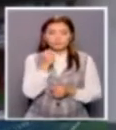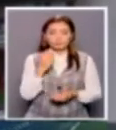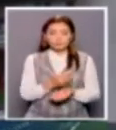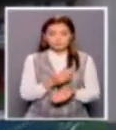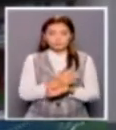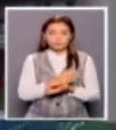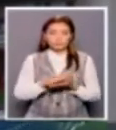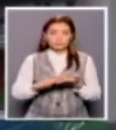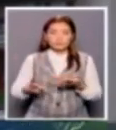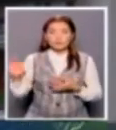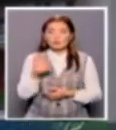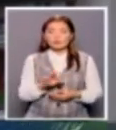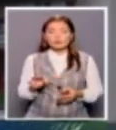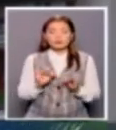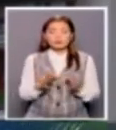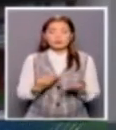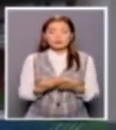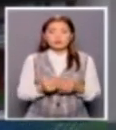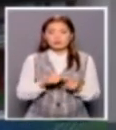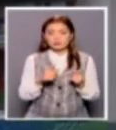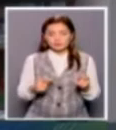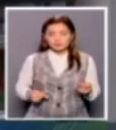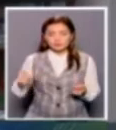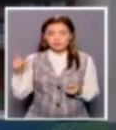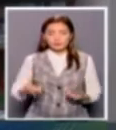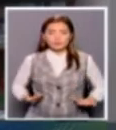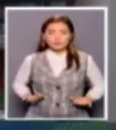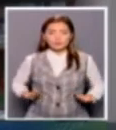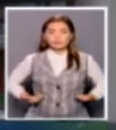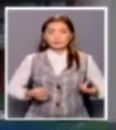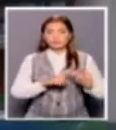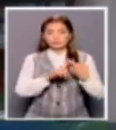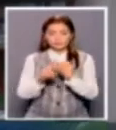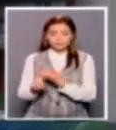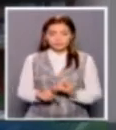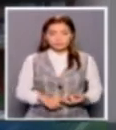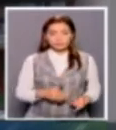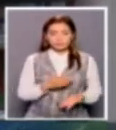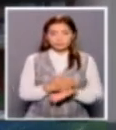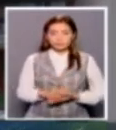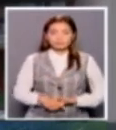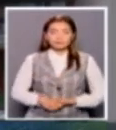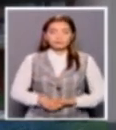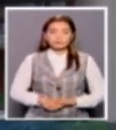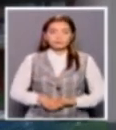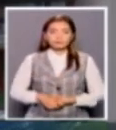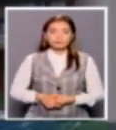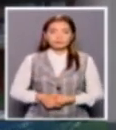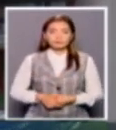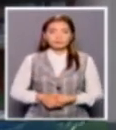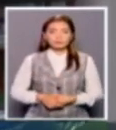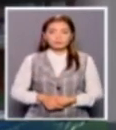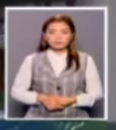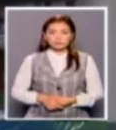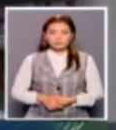дейді. Яғни бұл жерде мысалы «Жапырақ» пен адам өмірін параллел алып тұр, мысалы параллелизмге